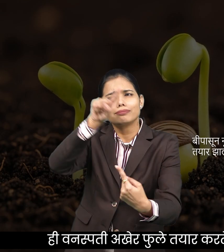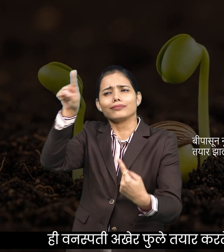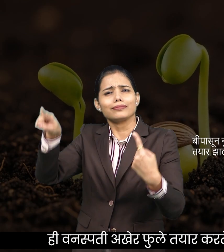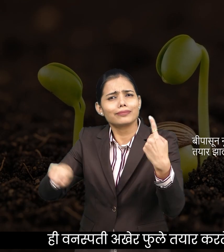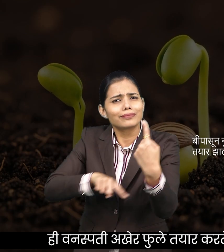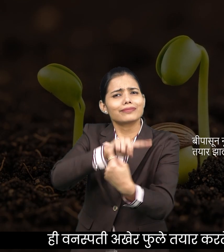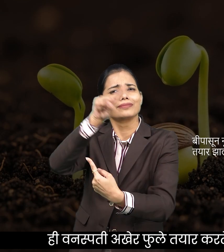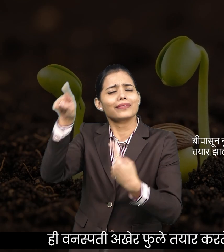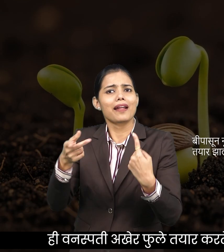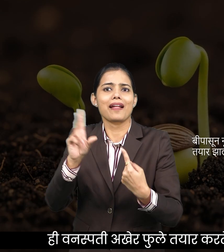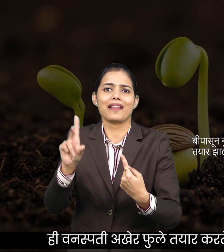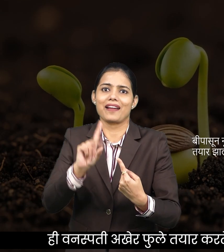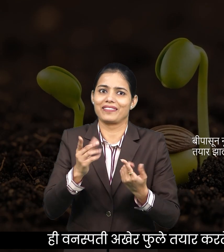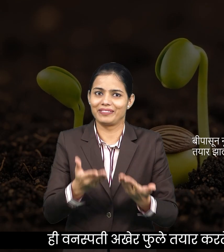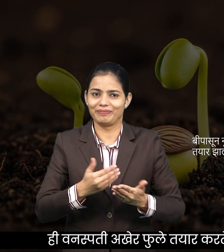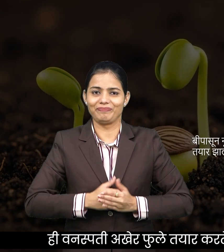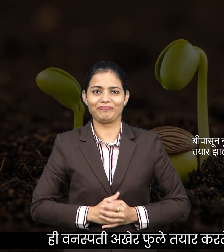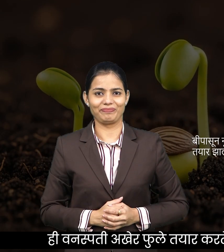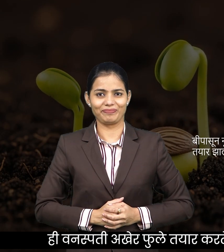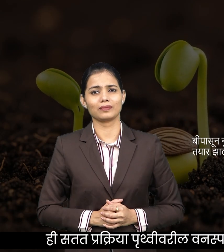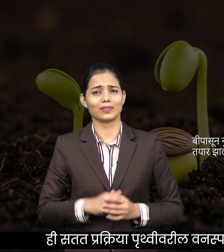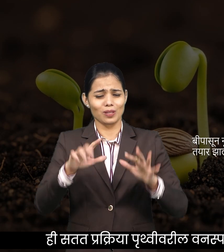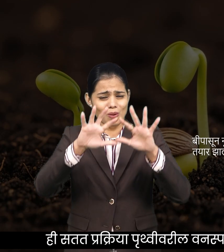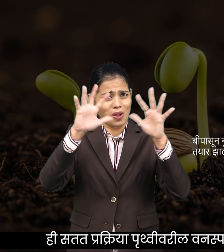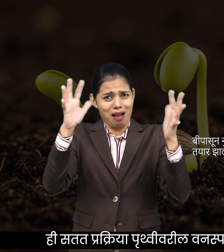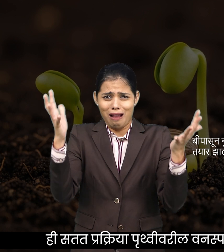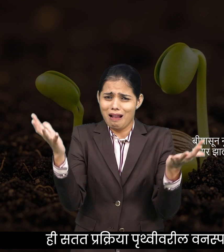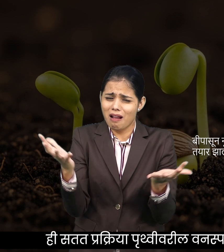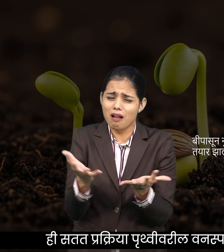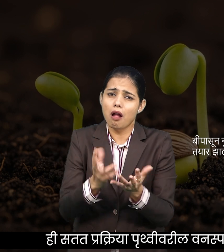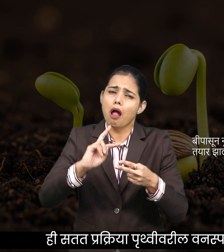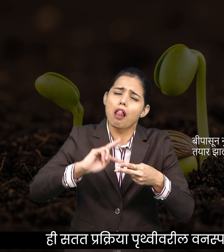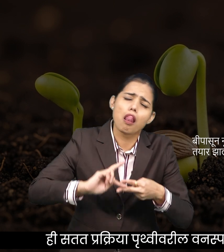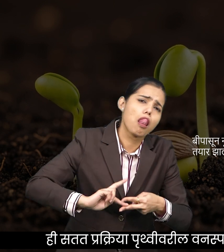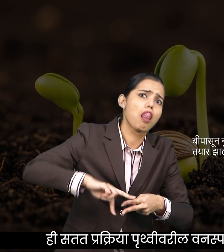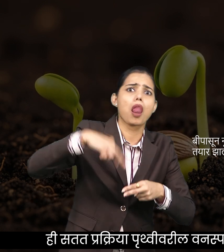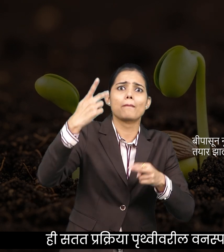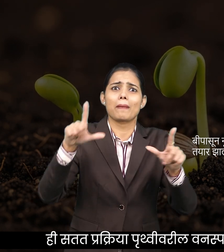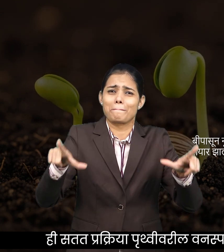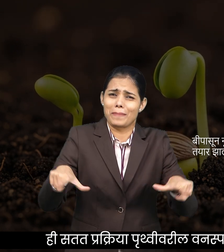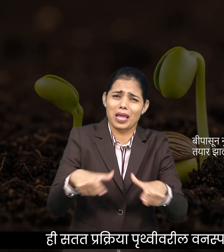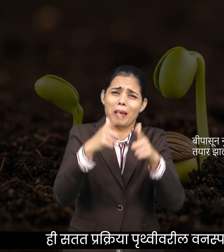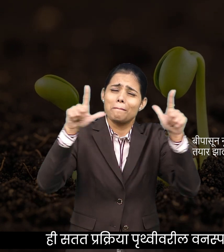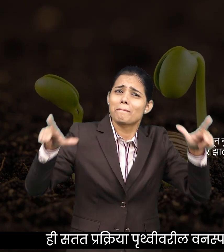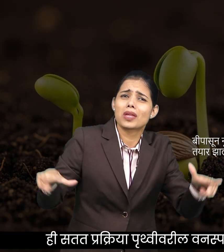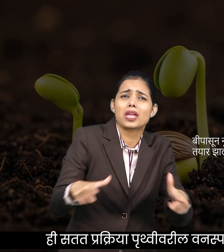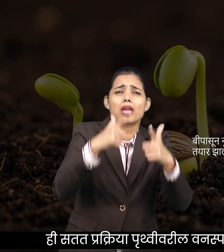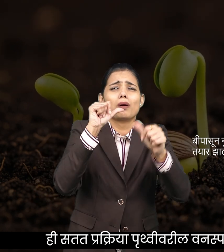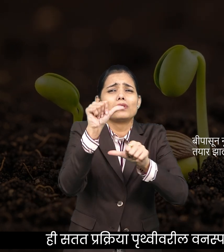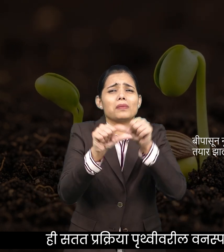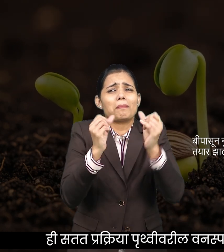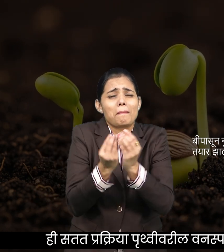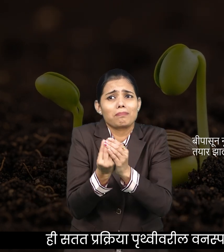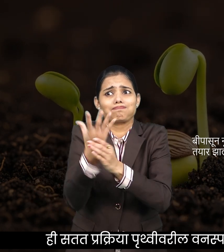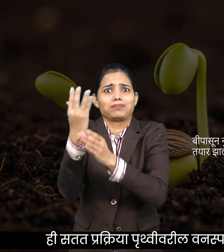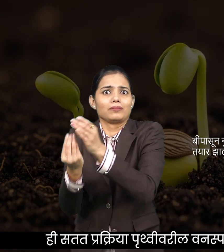आणि चक्र पुन्हा सुरू होते. ही सतत प्रक्रिया पृथ्वीवरील वनस्पतींचे